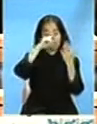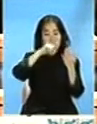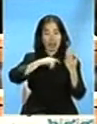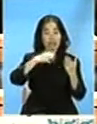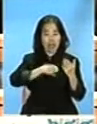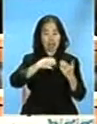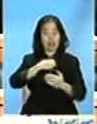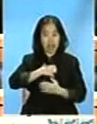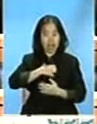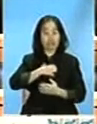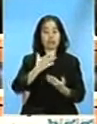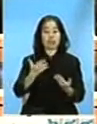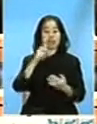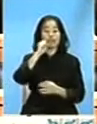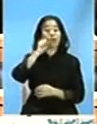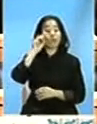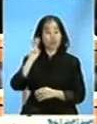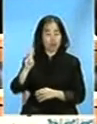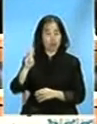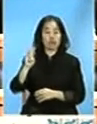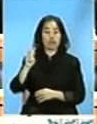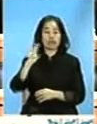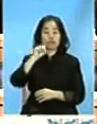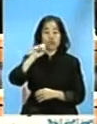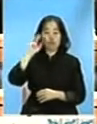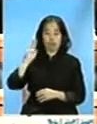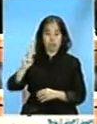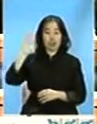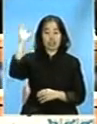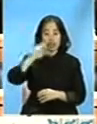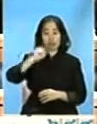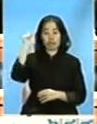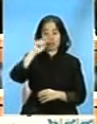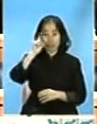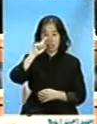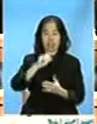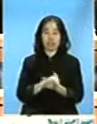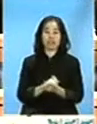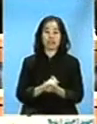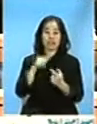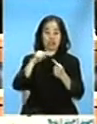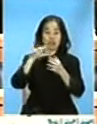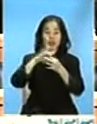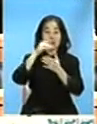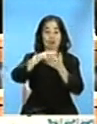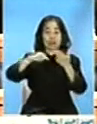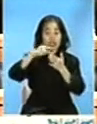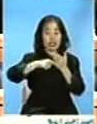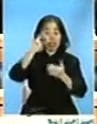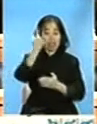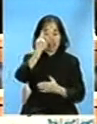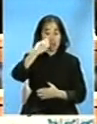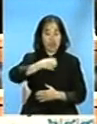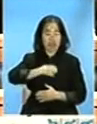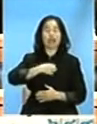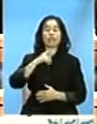ะครับให้สมาชิกวุฒิสภาเนี่ยมาจากการเลือกตั้งอย่างเดียวก็เสน